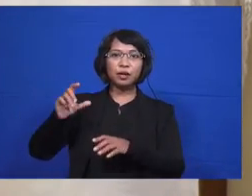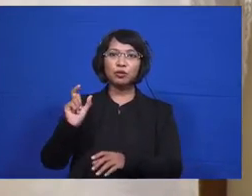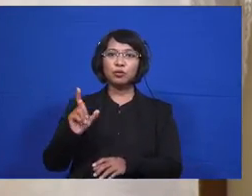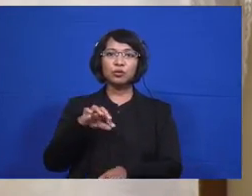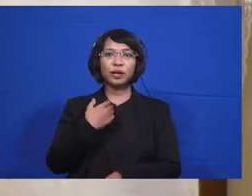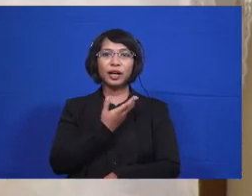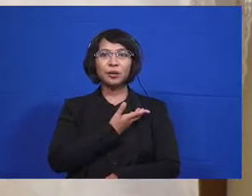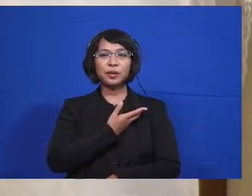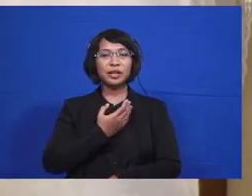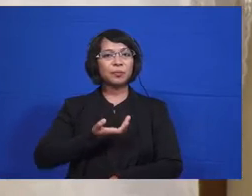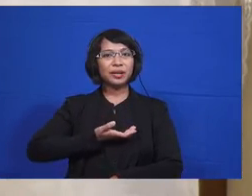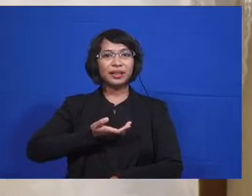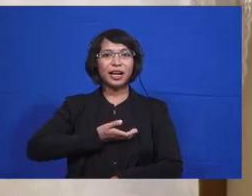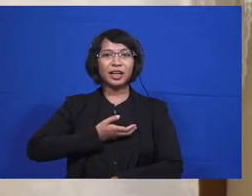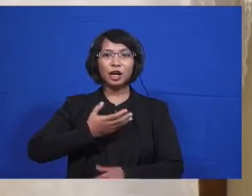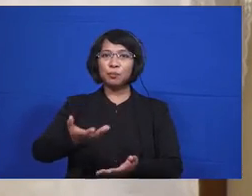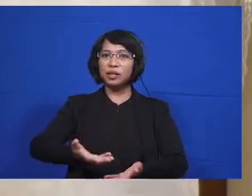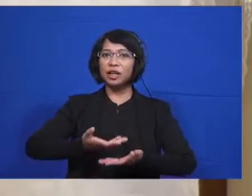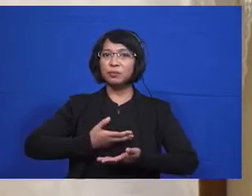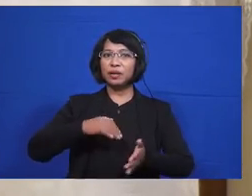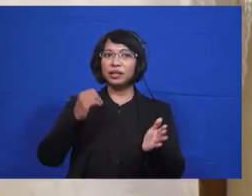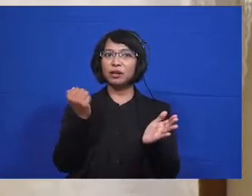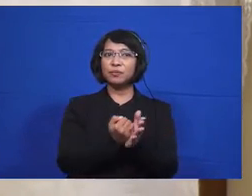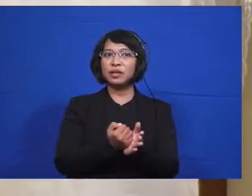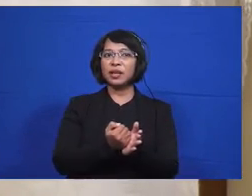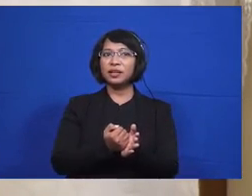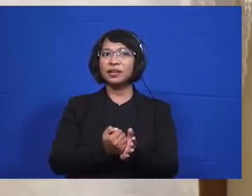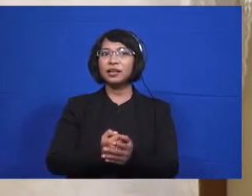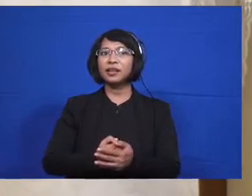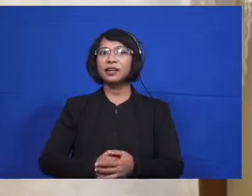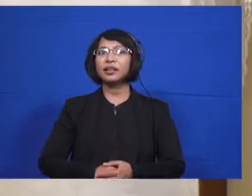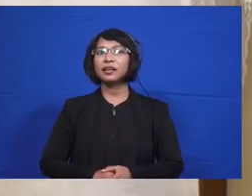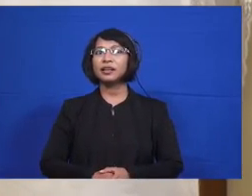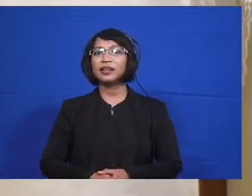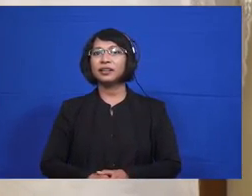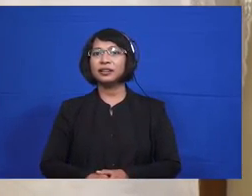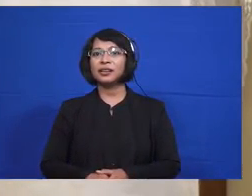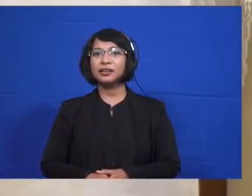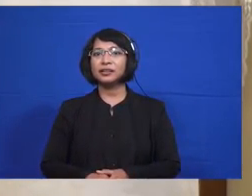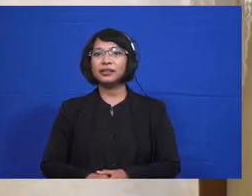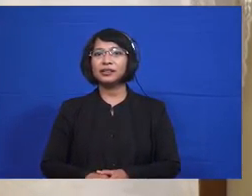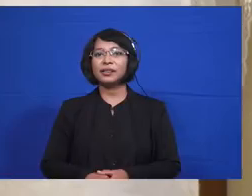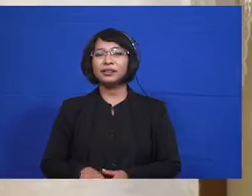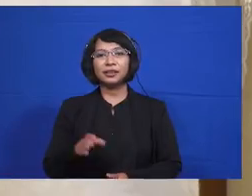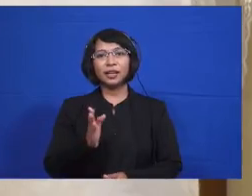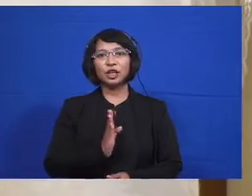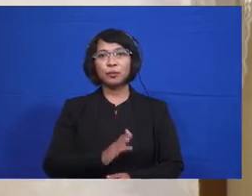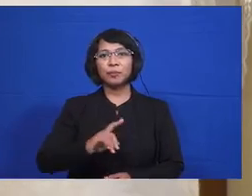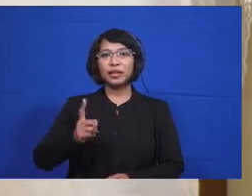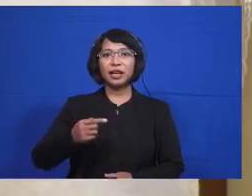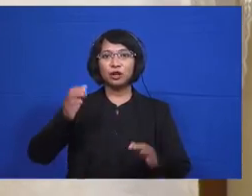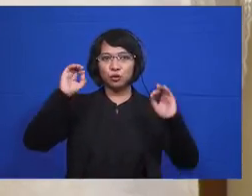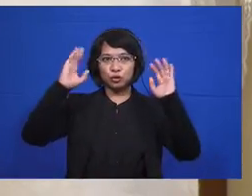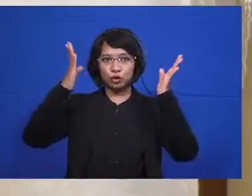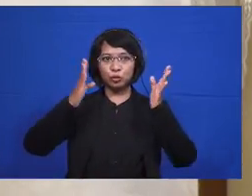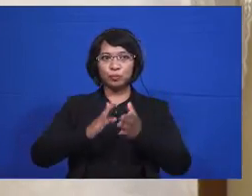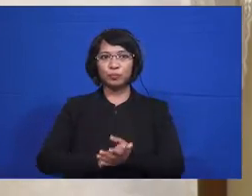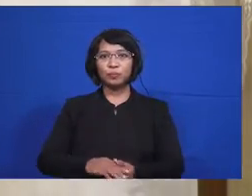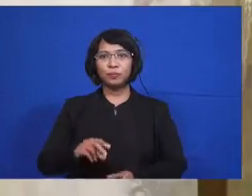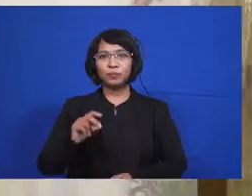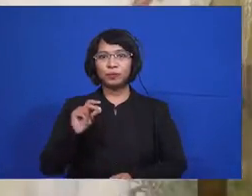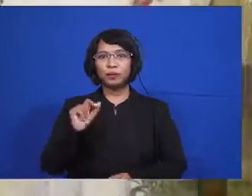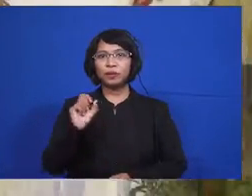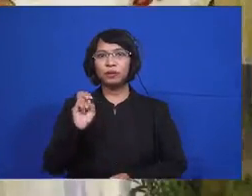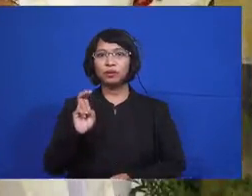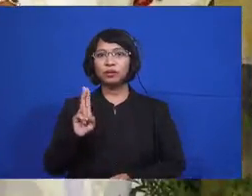telah diperkenankan untuk menerima tabisan imamat dari tangan Monsinyur Robertus Rubiatmoko. Matur nuwun sangat,